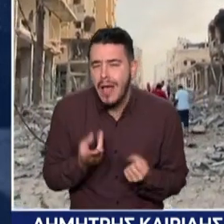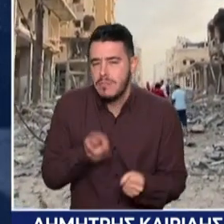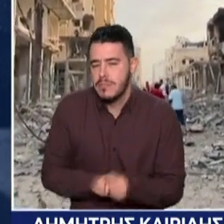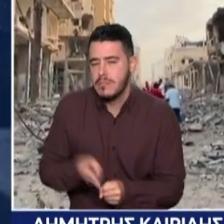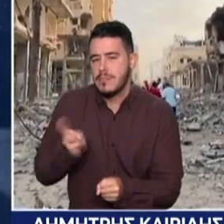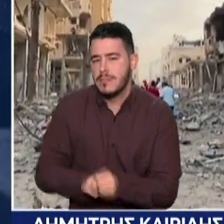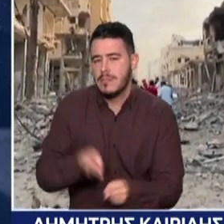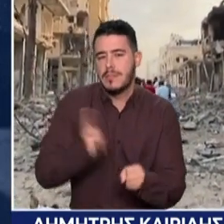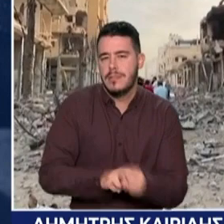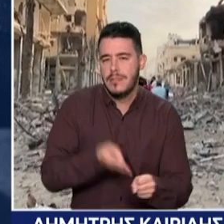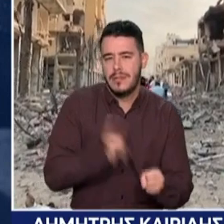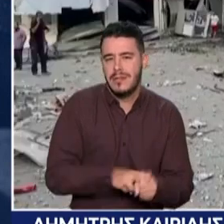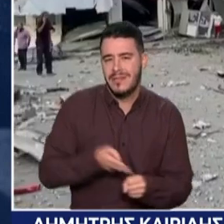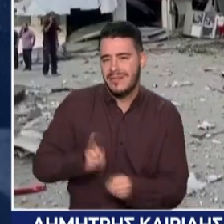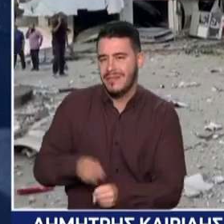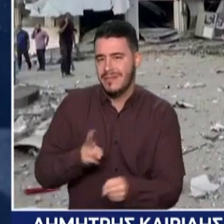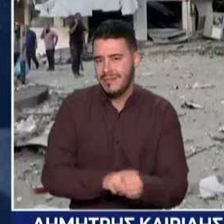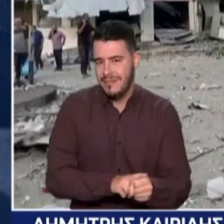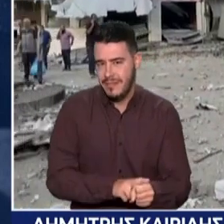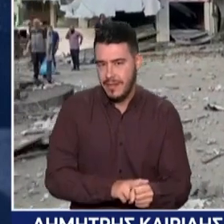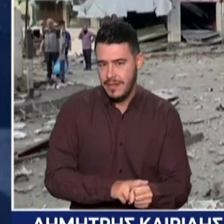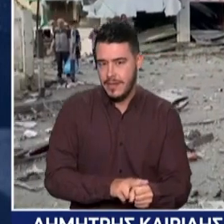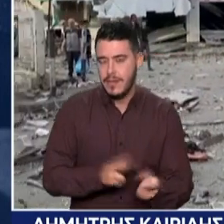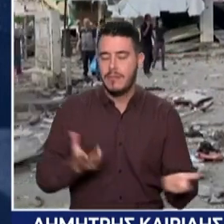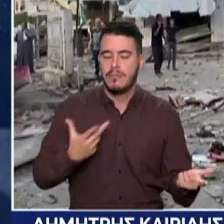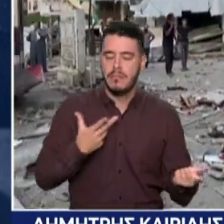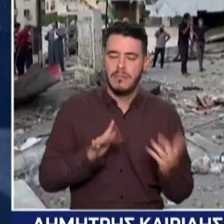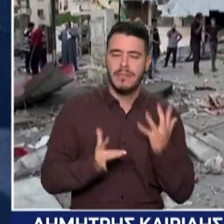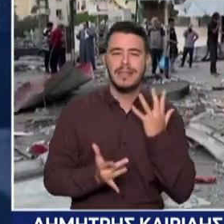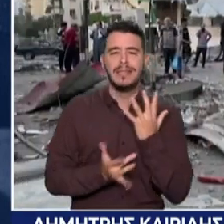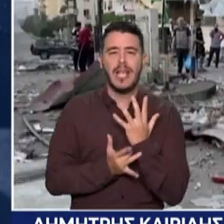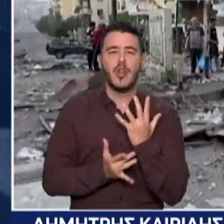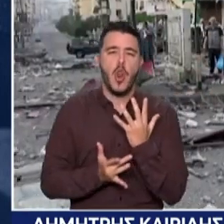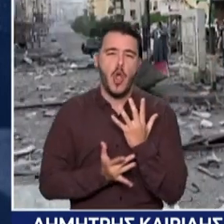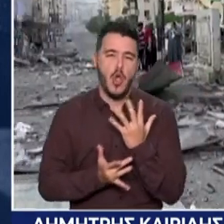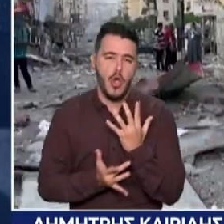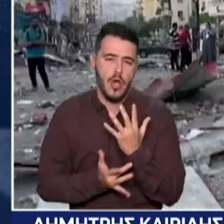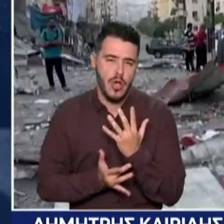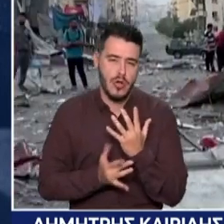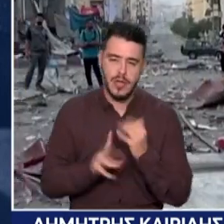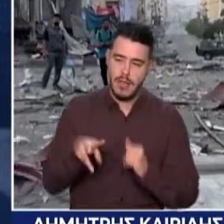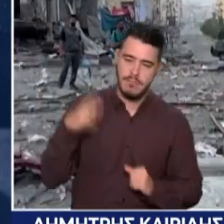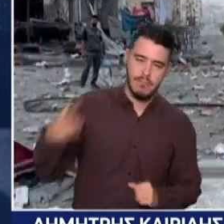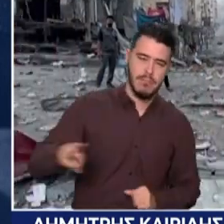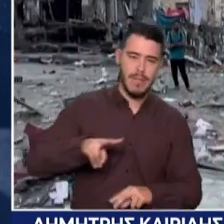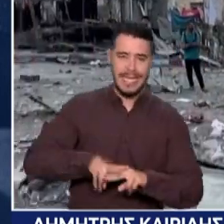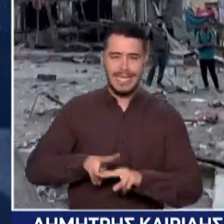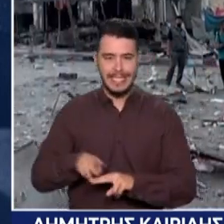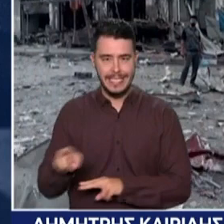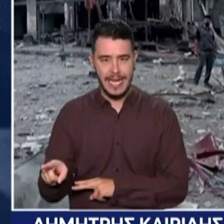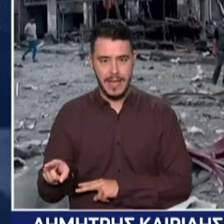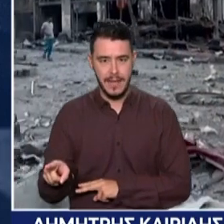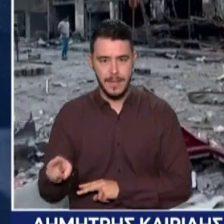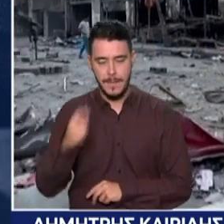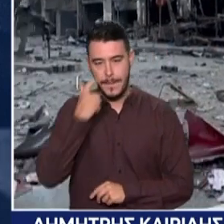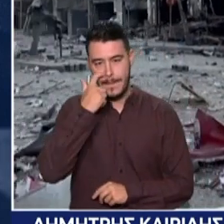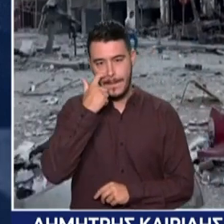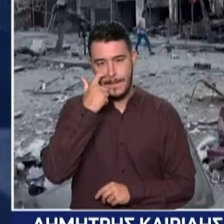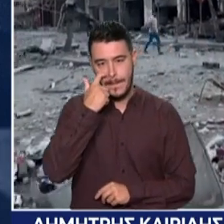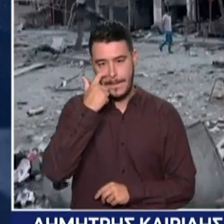Χαμάς, διότι όλη αυτή η τεχνολογία, η υπερσύγχρονη, η τρομερή και φοβερή του Ισραήλ στις οδομαχίες.